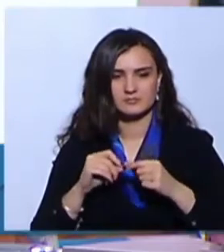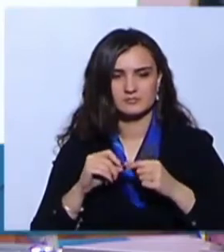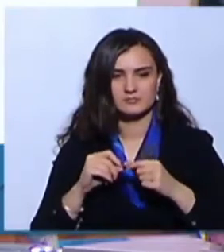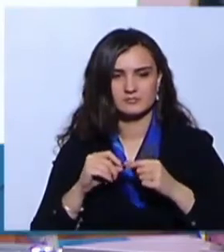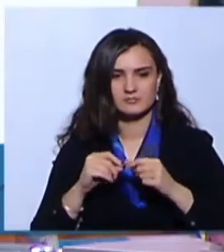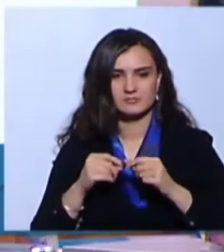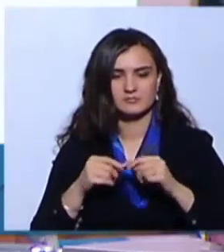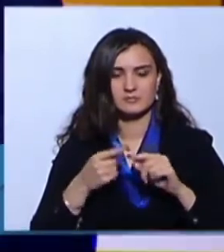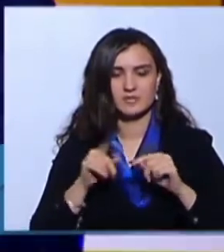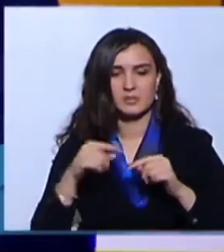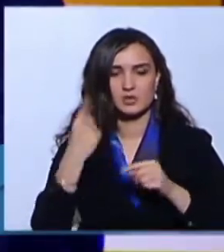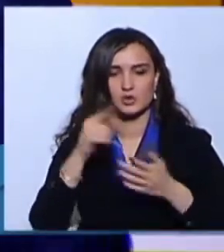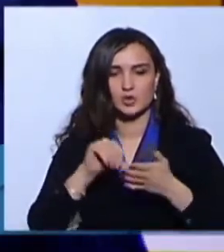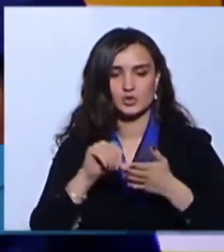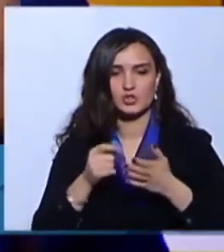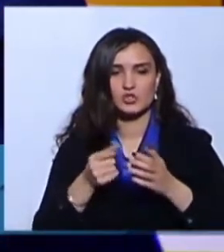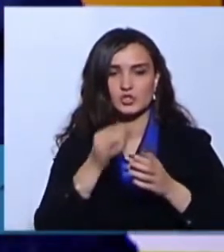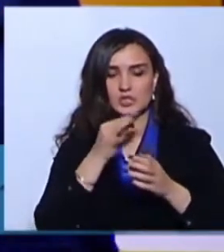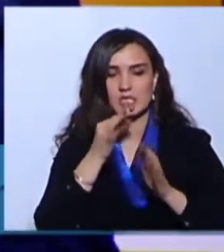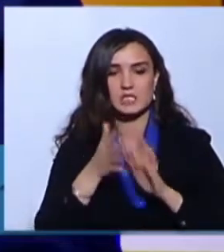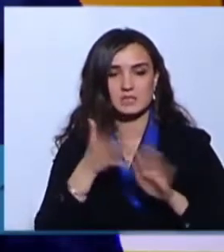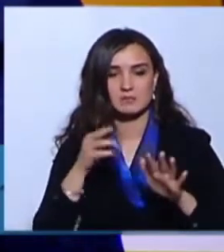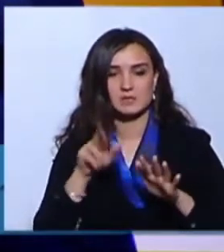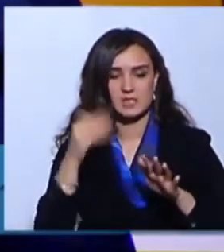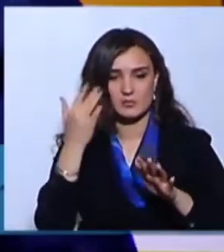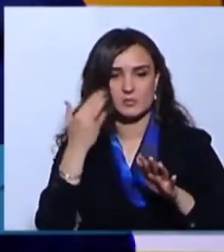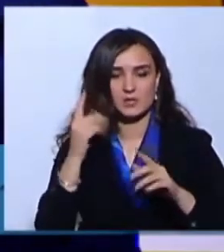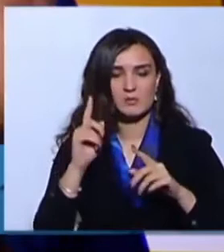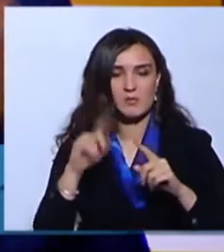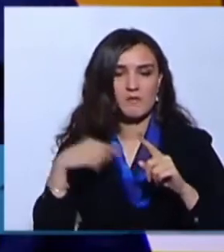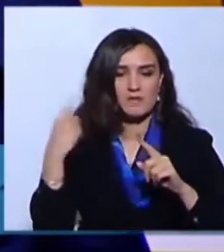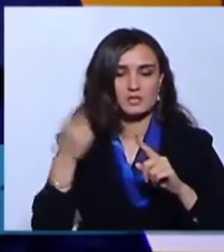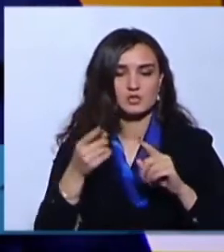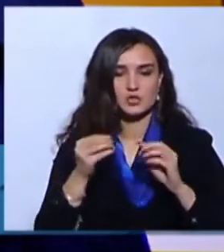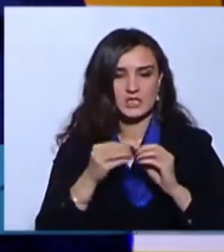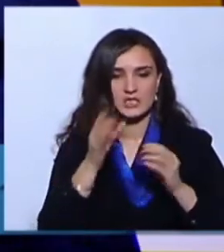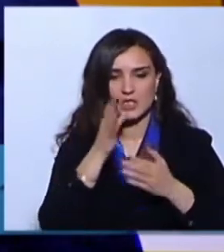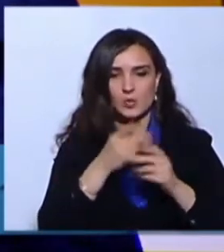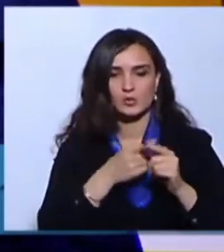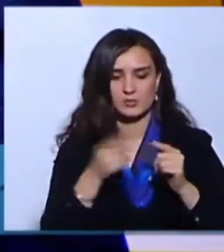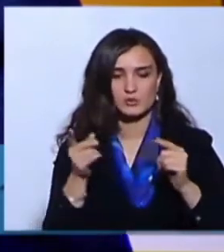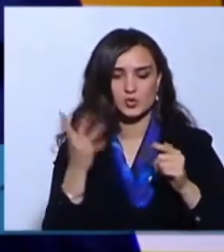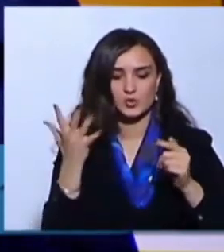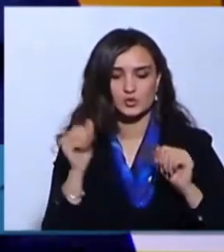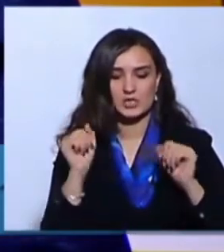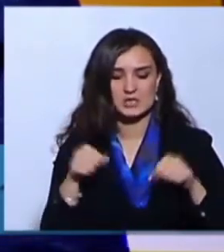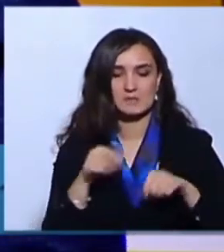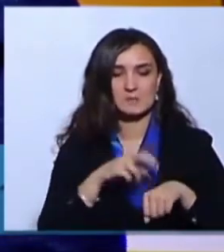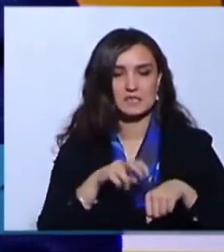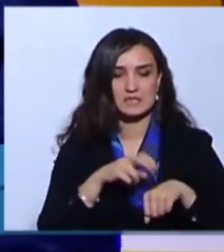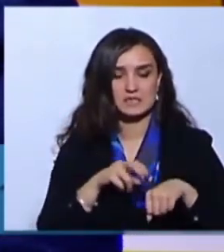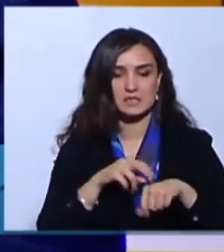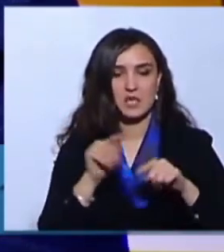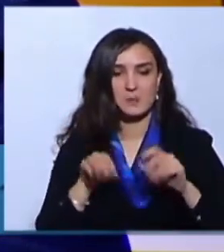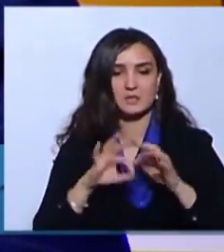უნდა, ხო, მაგრამ აი ამათი როლი ჯერ გასარკვევია და წარმოდგენილი მაქვს აი მომავალში, მომავალ ათწლეულებში. თუ შეძლებს მედიცინა აი